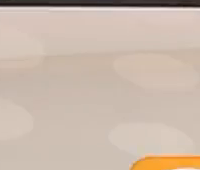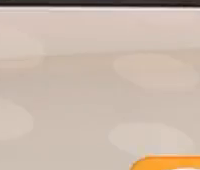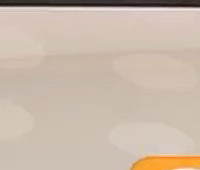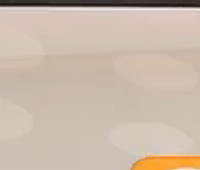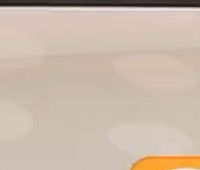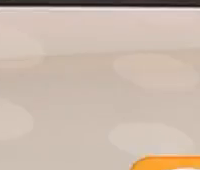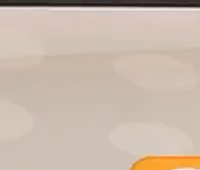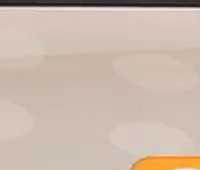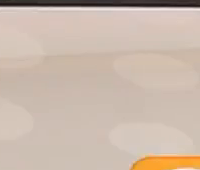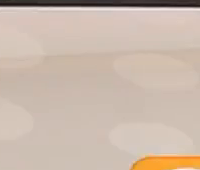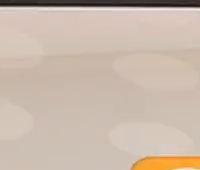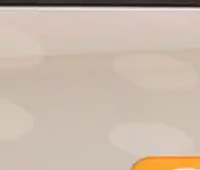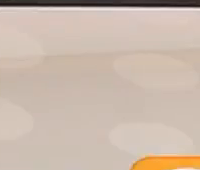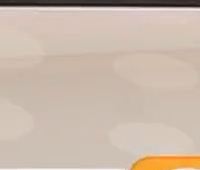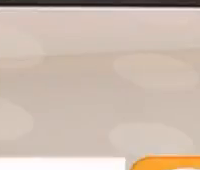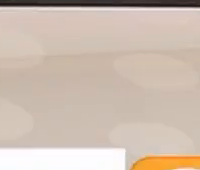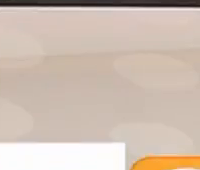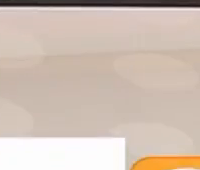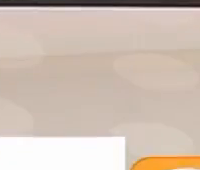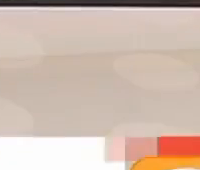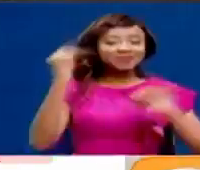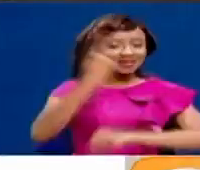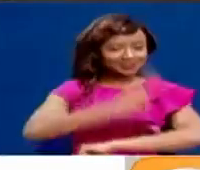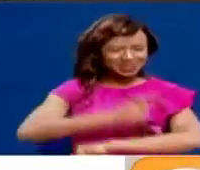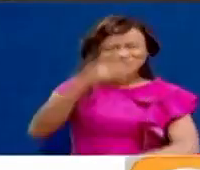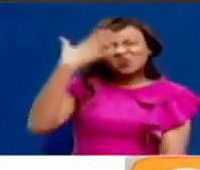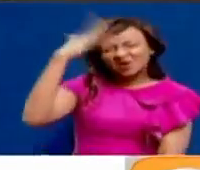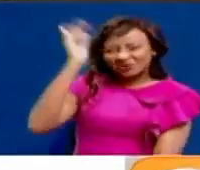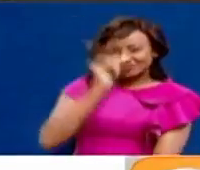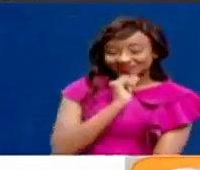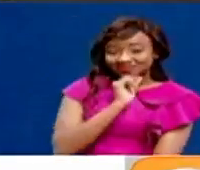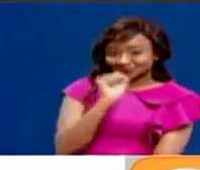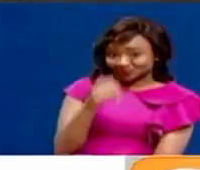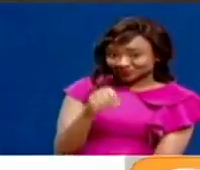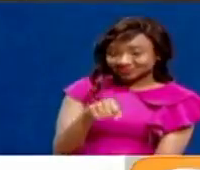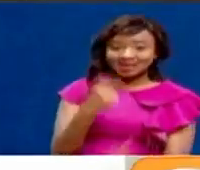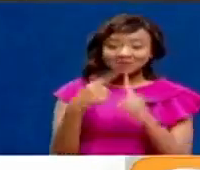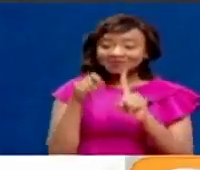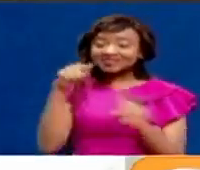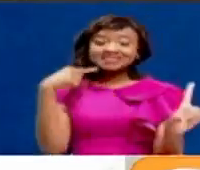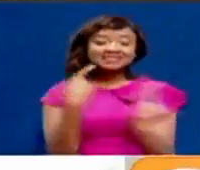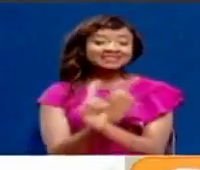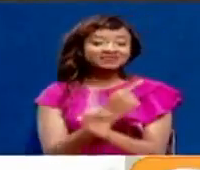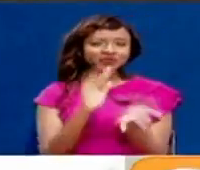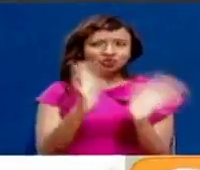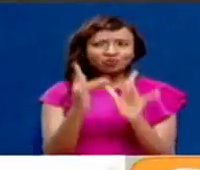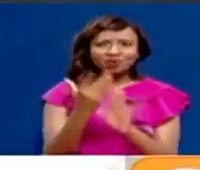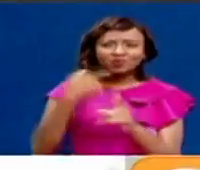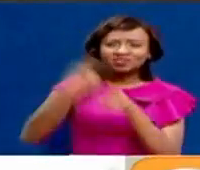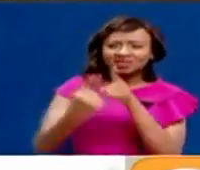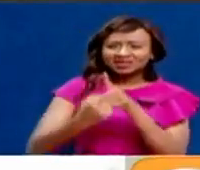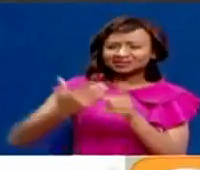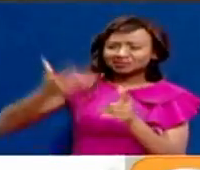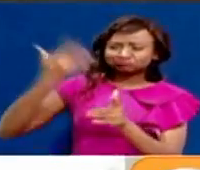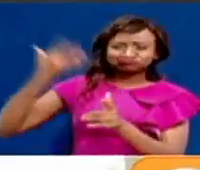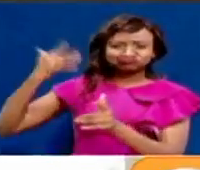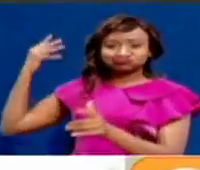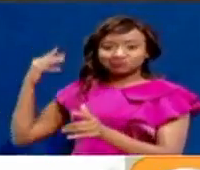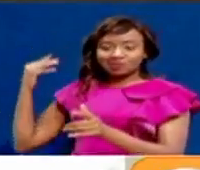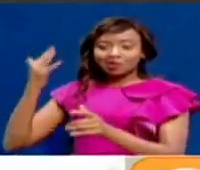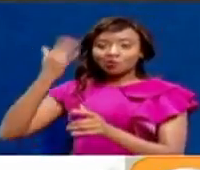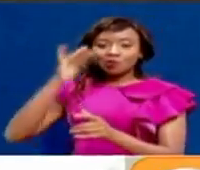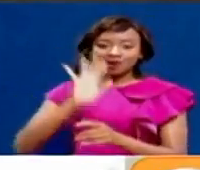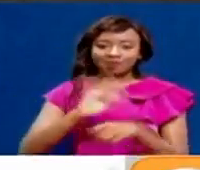Kenya leo imeadhimisha sikukuu ya Madaraka kama unavyofahamu mtazamaji, lakini hii iko tofauti ikilinganishwa na miaka mingine kufuatia janga la